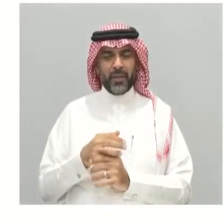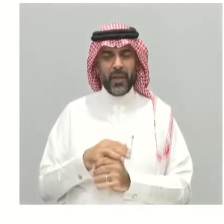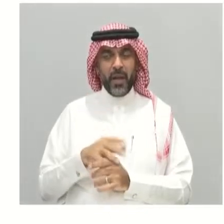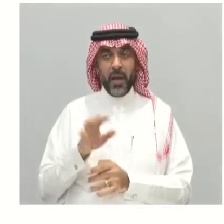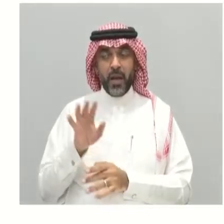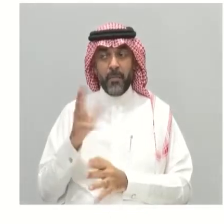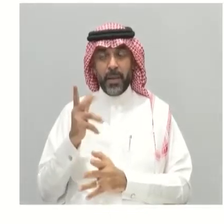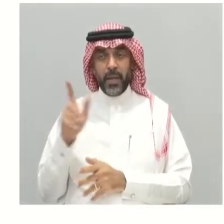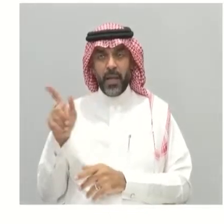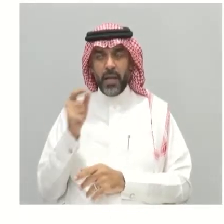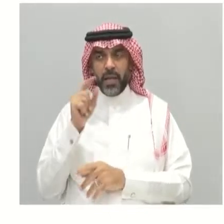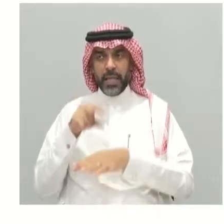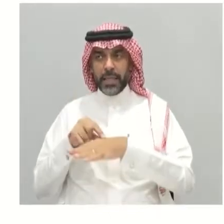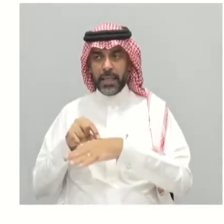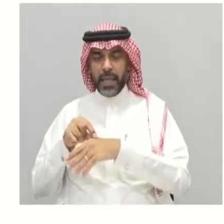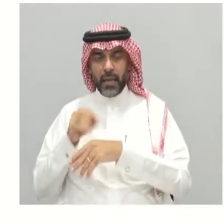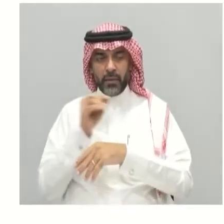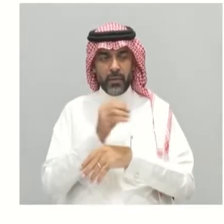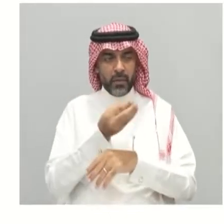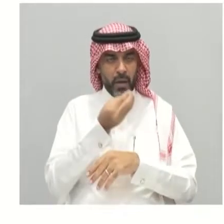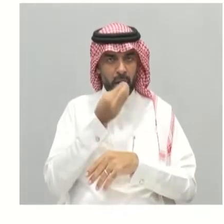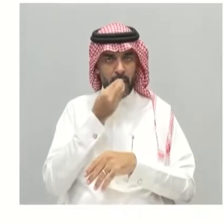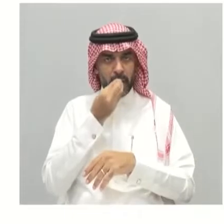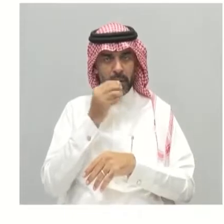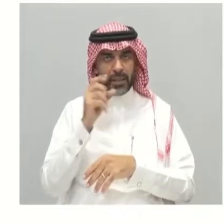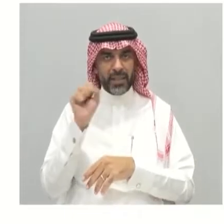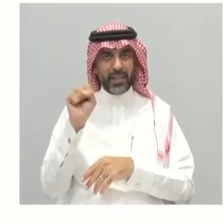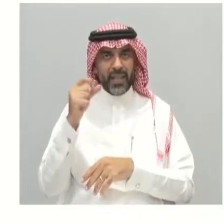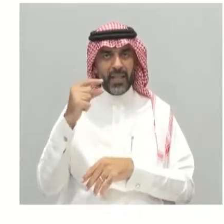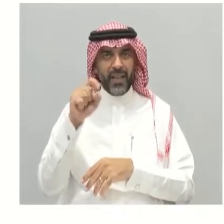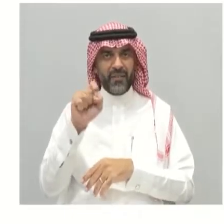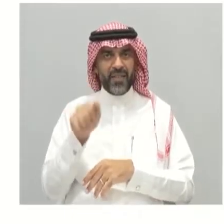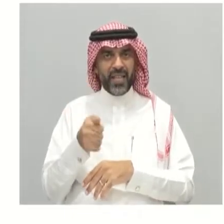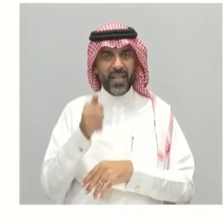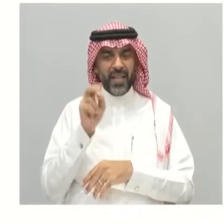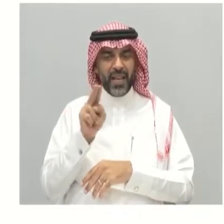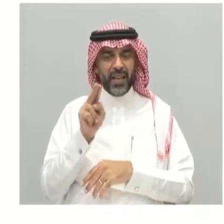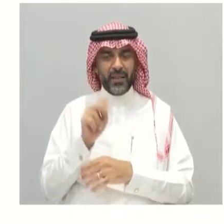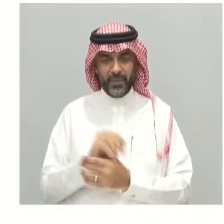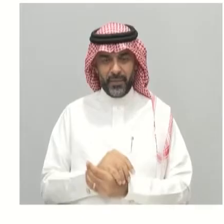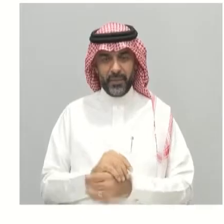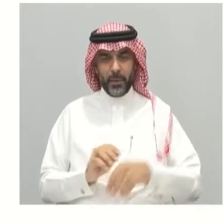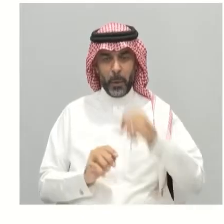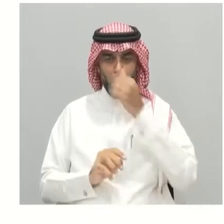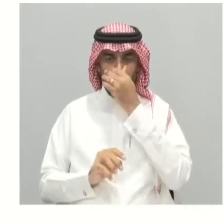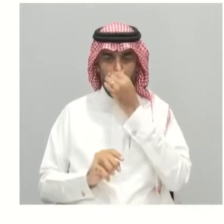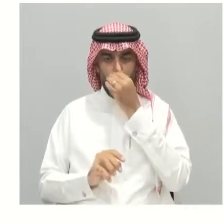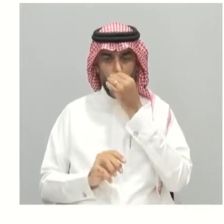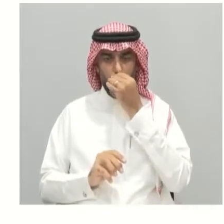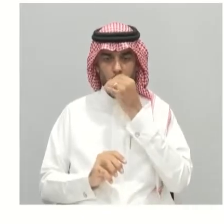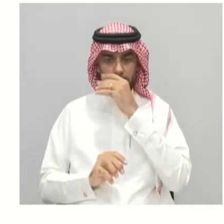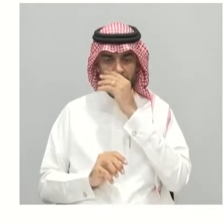على الصدفيات التي تتغذى بدورها بترشيح جزيئات الغذاء ومنها